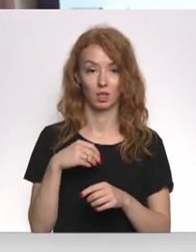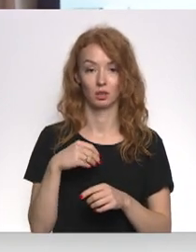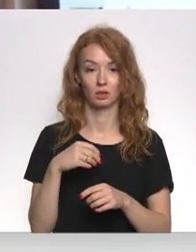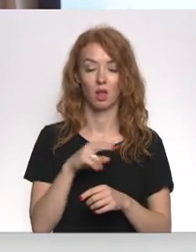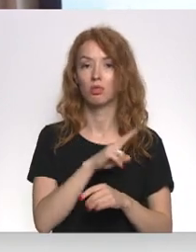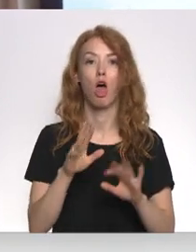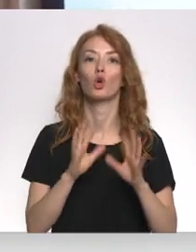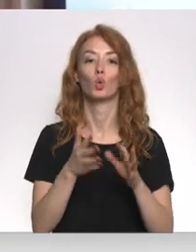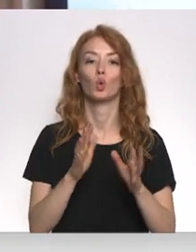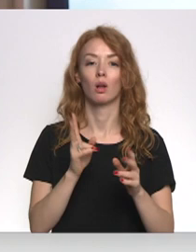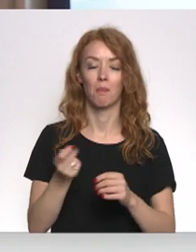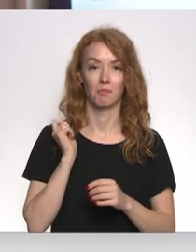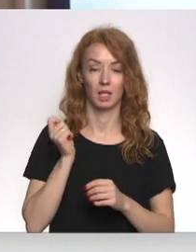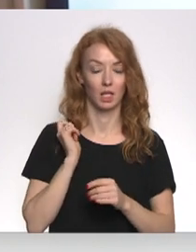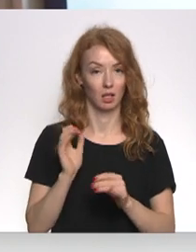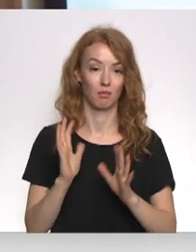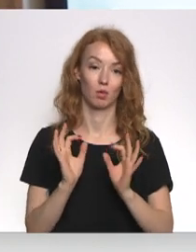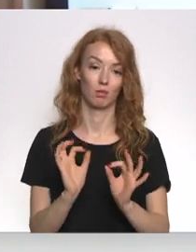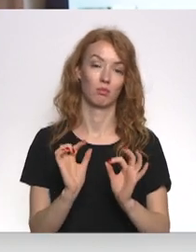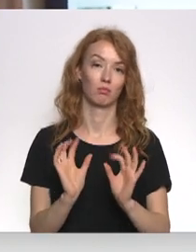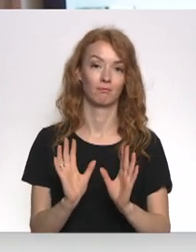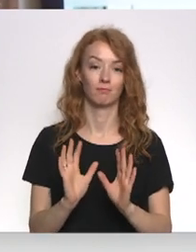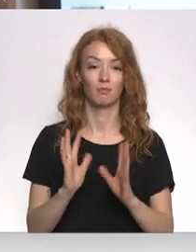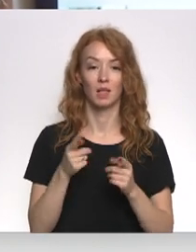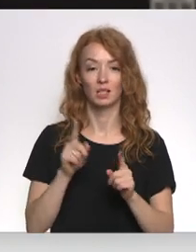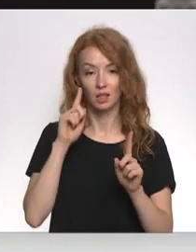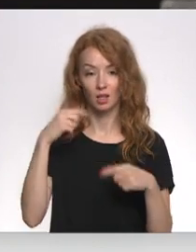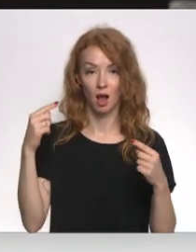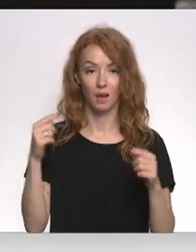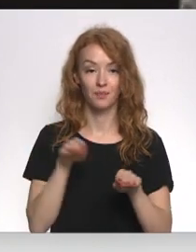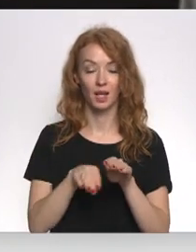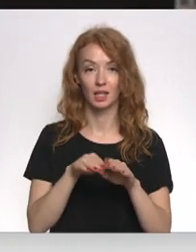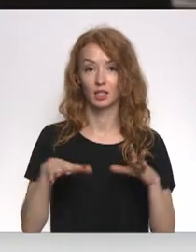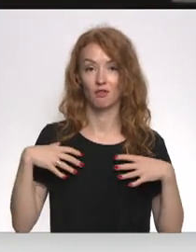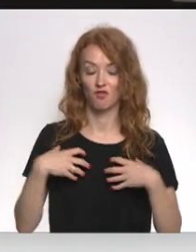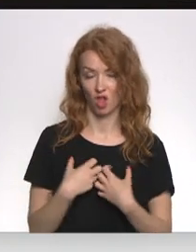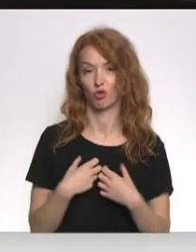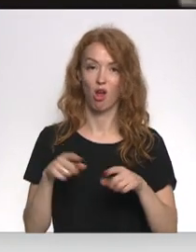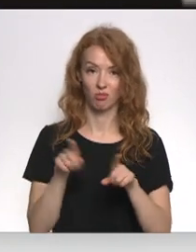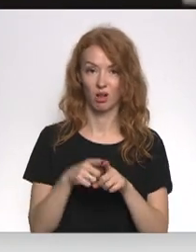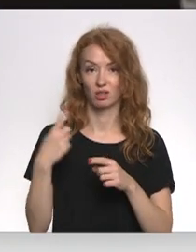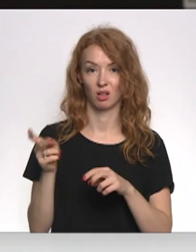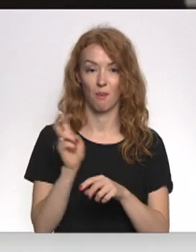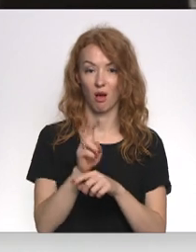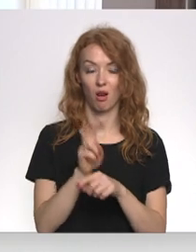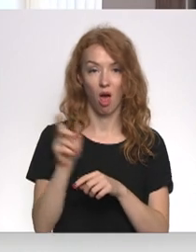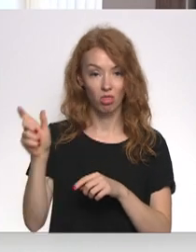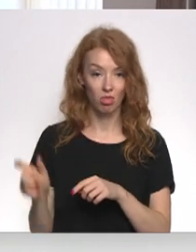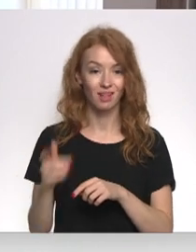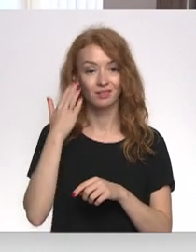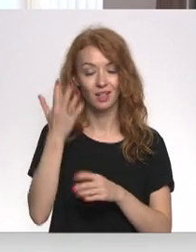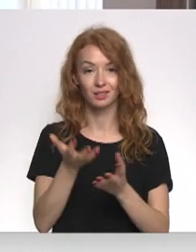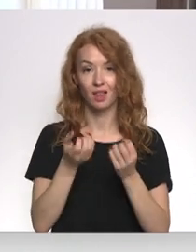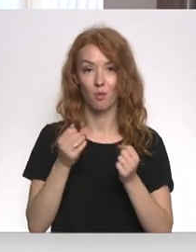saka, nekurinām tā kā pirti, bet nu tā, drusciņi, bet nu tas ir traki. Līdzīgi vilšanos pauduši arī citi apmeklētāji, kuri cer